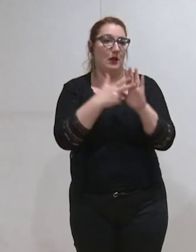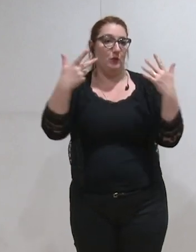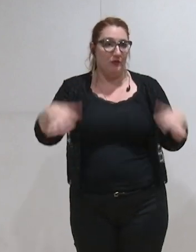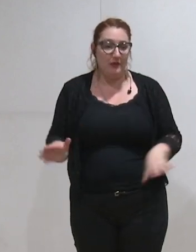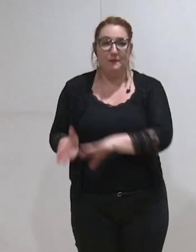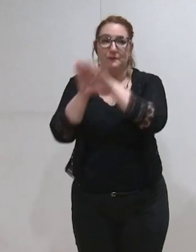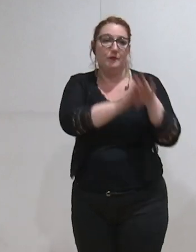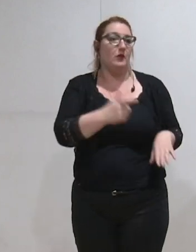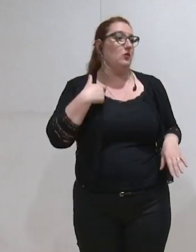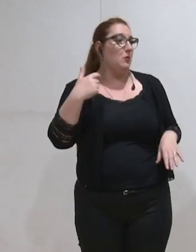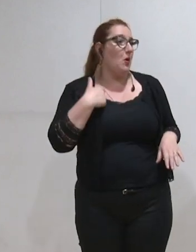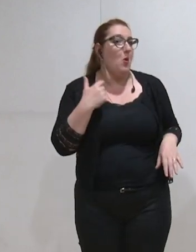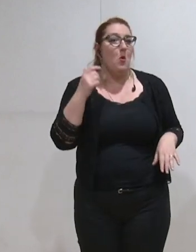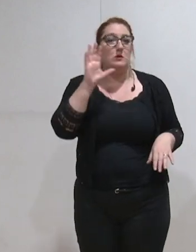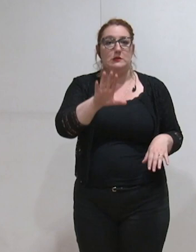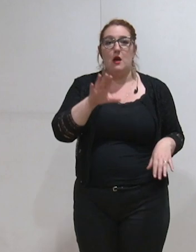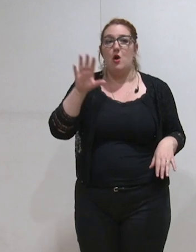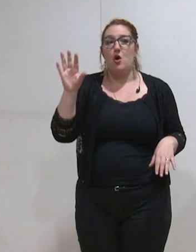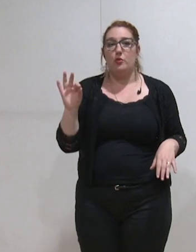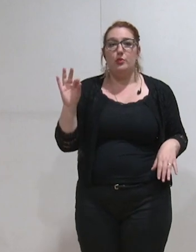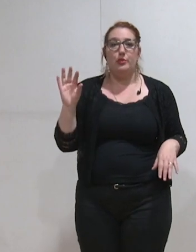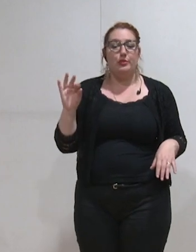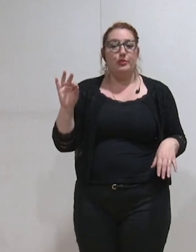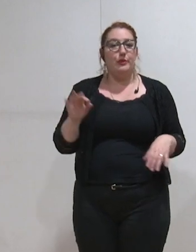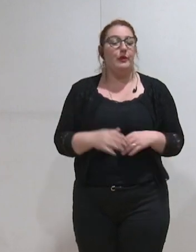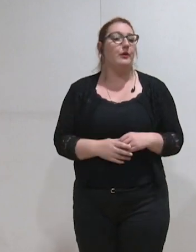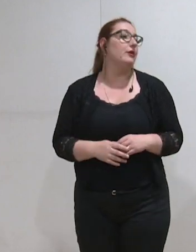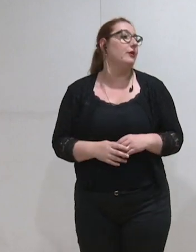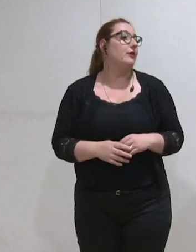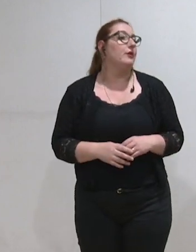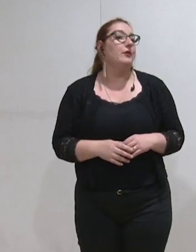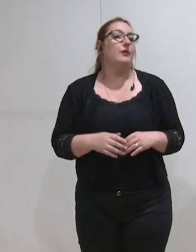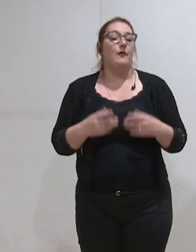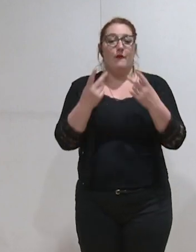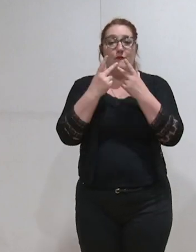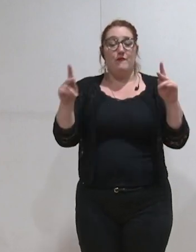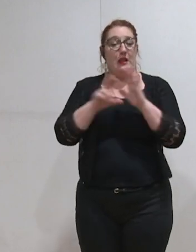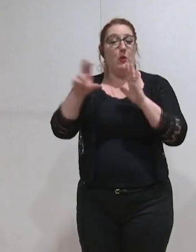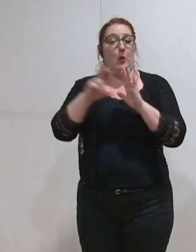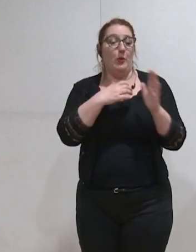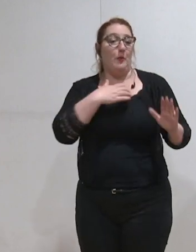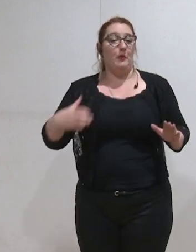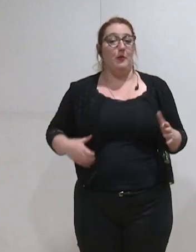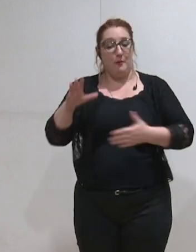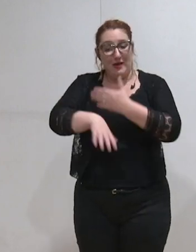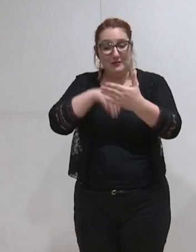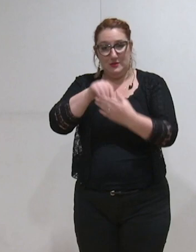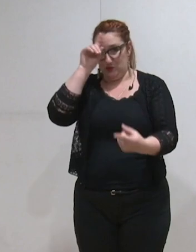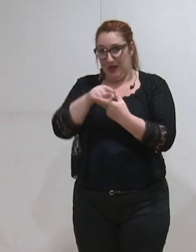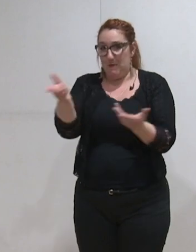délibération numéro 50 c'est la participation de la ville de Grenoble à l'échange de jeunes